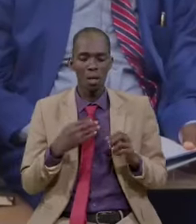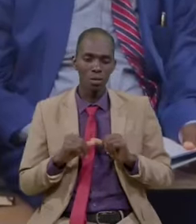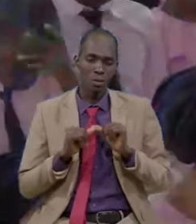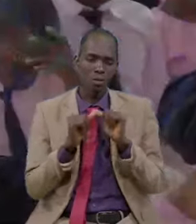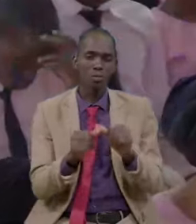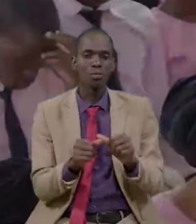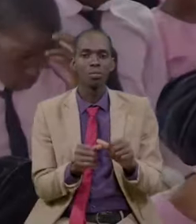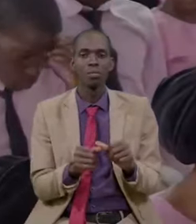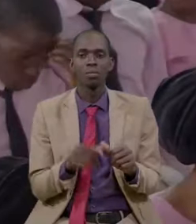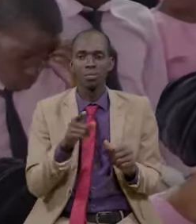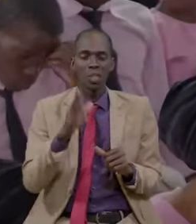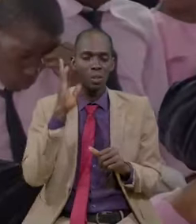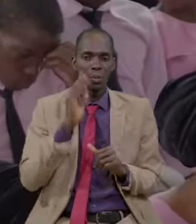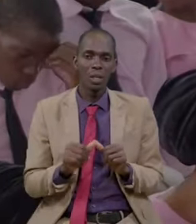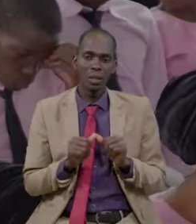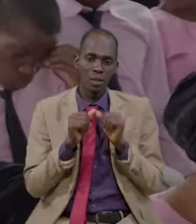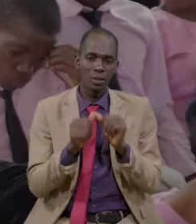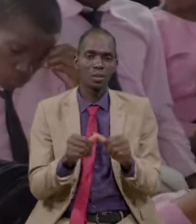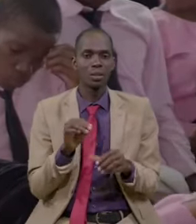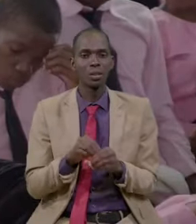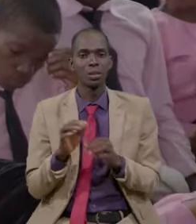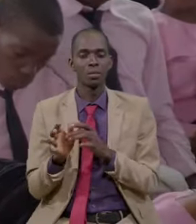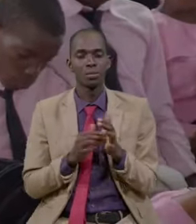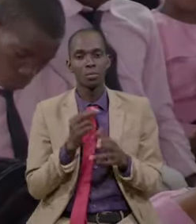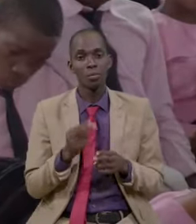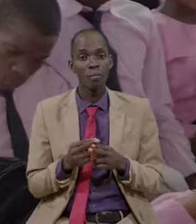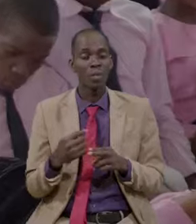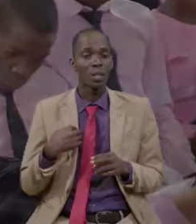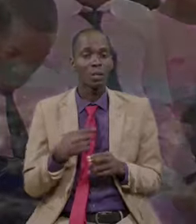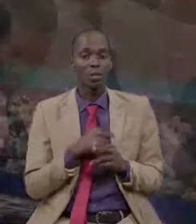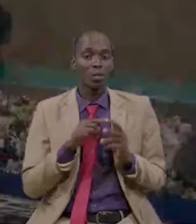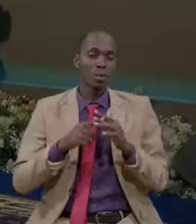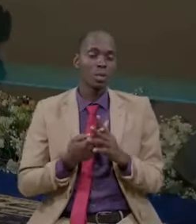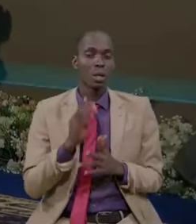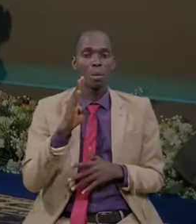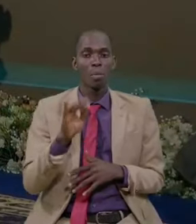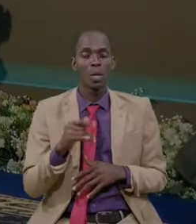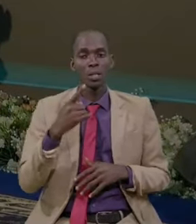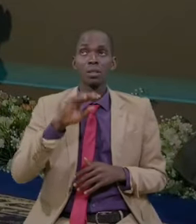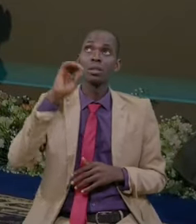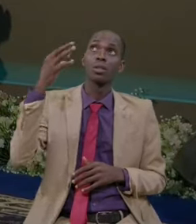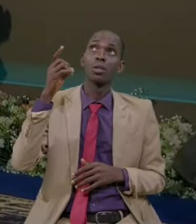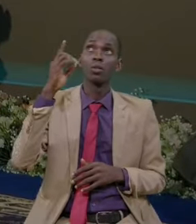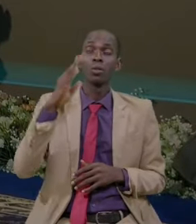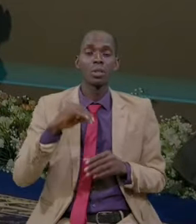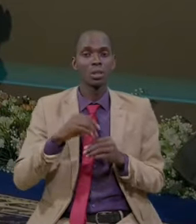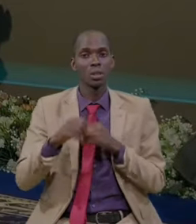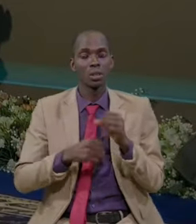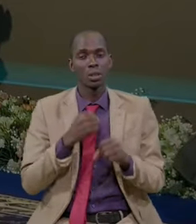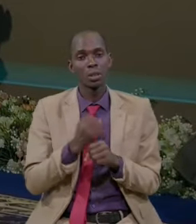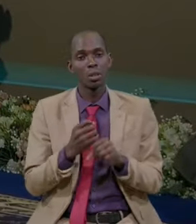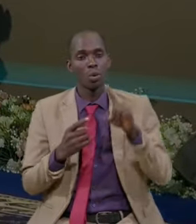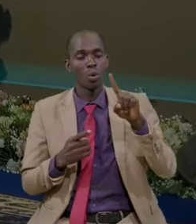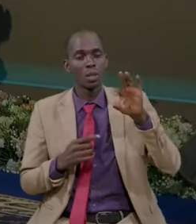avancer. Et tu vas avancer. Nous avons commencé par la grâce de Dieu, la vie profonde, en 1973, en